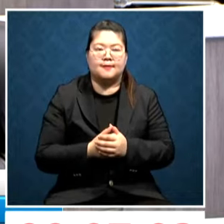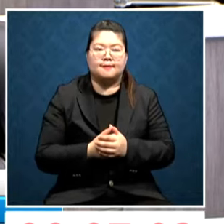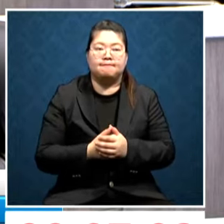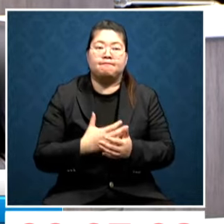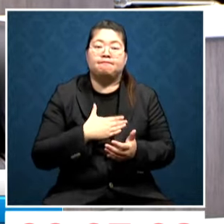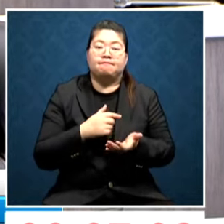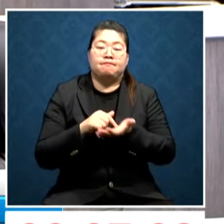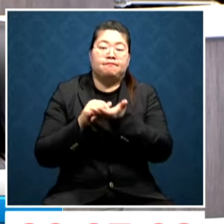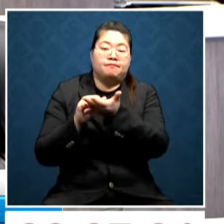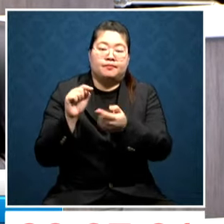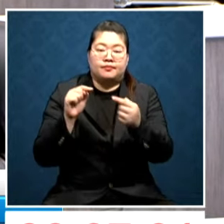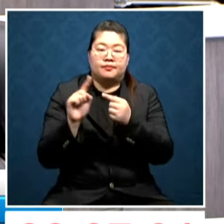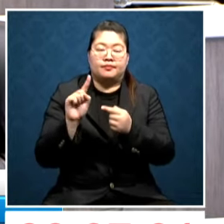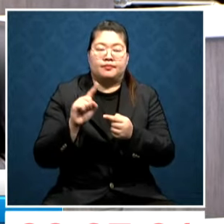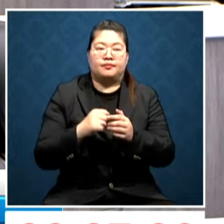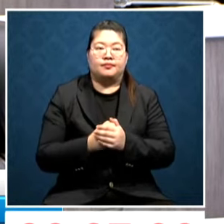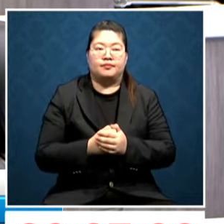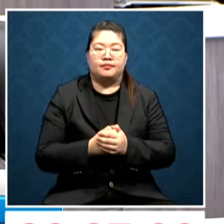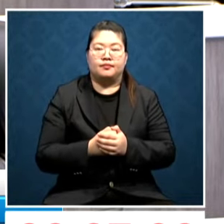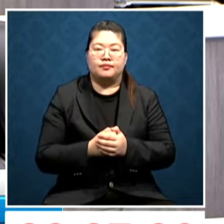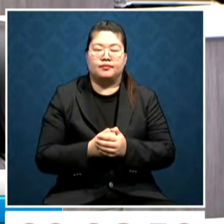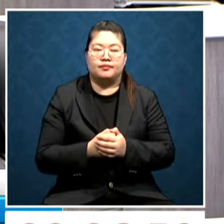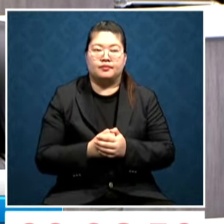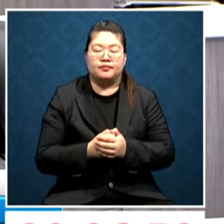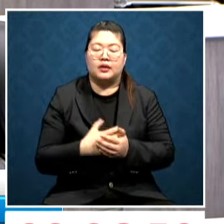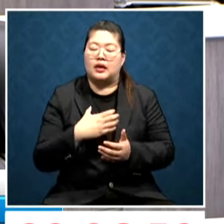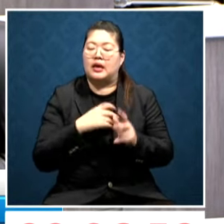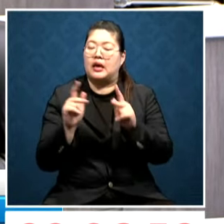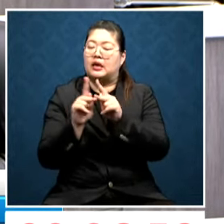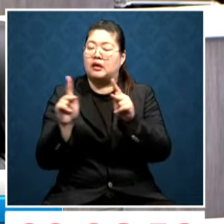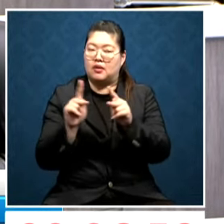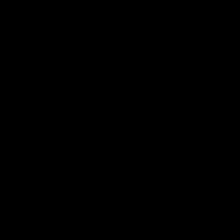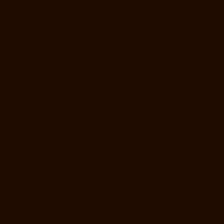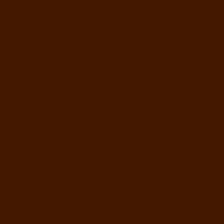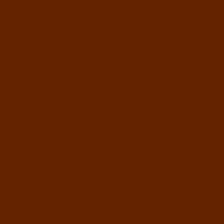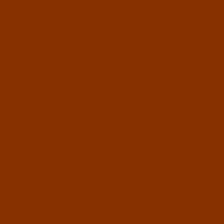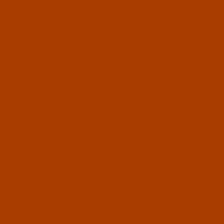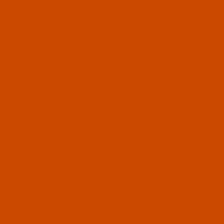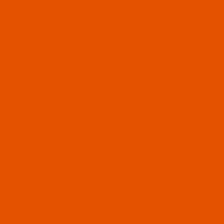าตเสนอเป็นยติว่าตั้งกรรมการเต็มสภาครับ